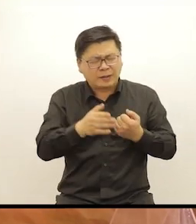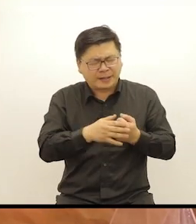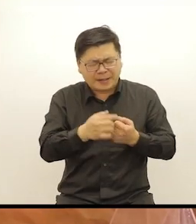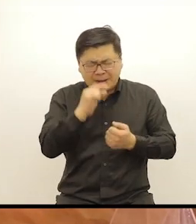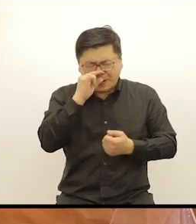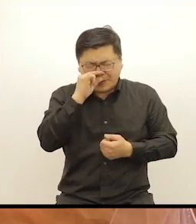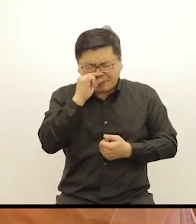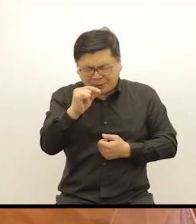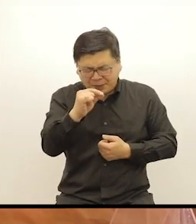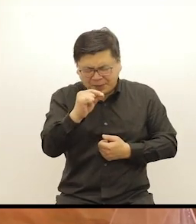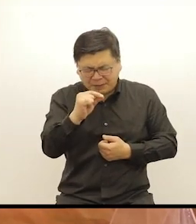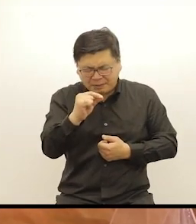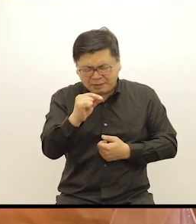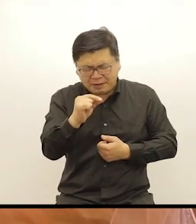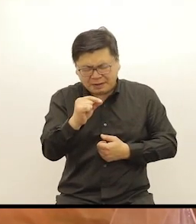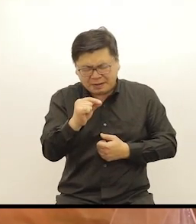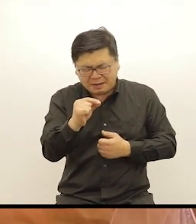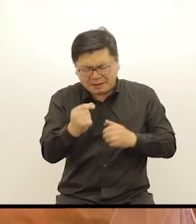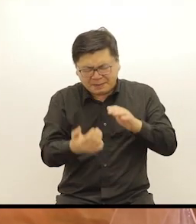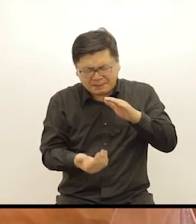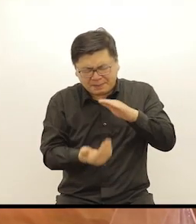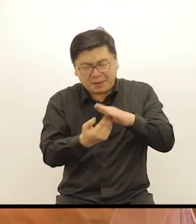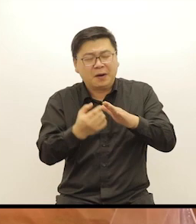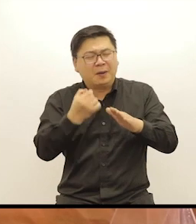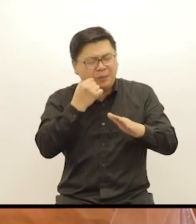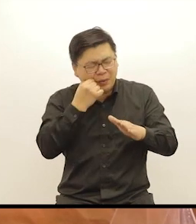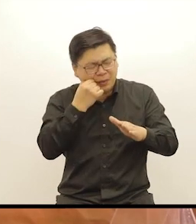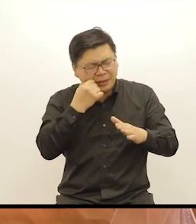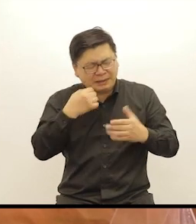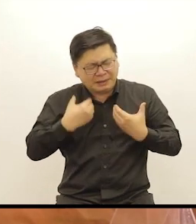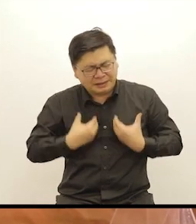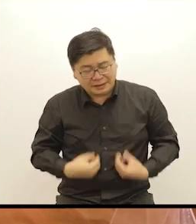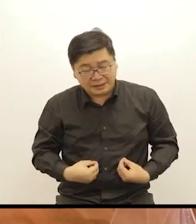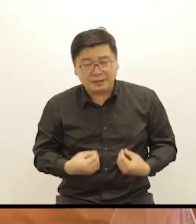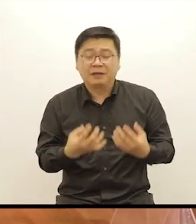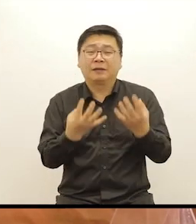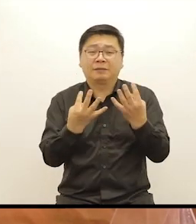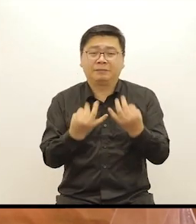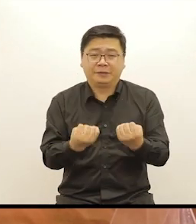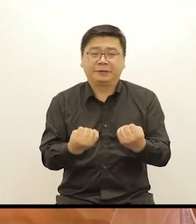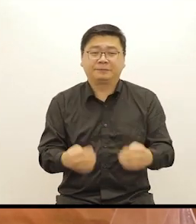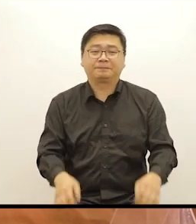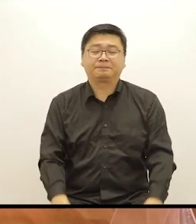죽을 때까지 못하겠구나 네. 이런 생각을 하고 많이 좌절을 했었는데